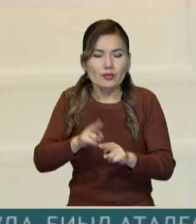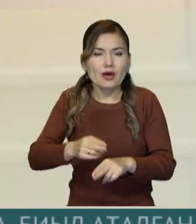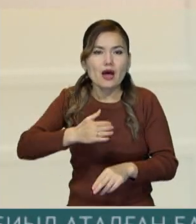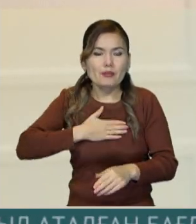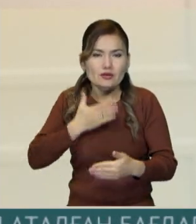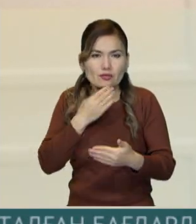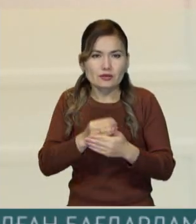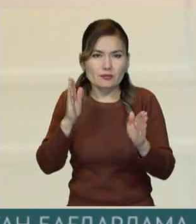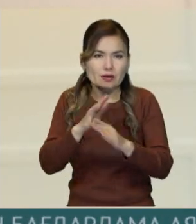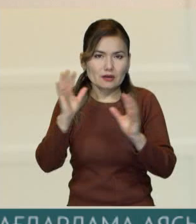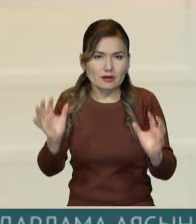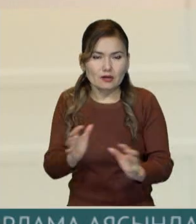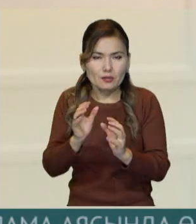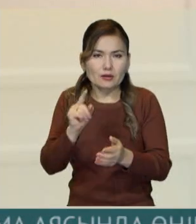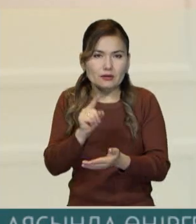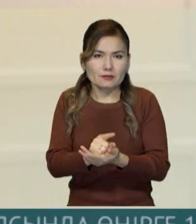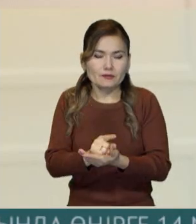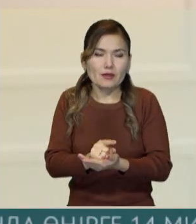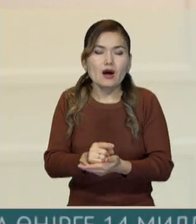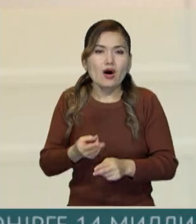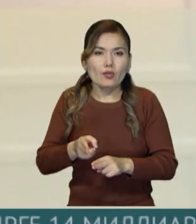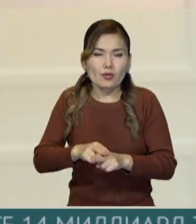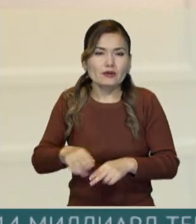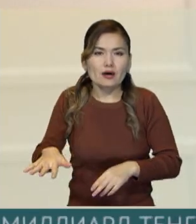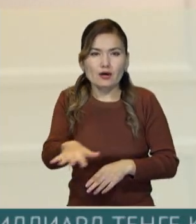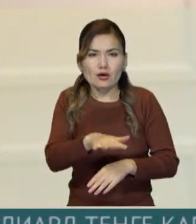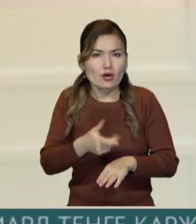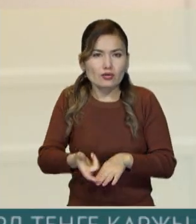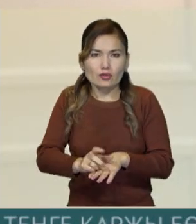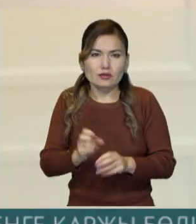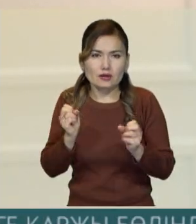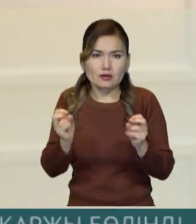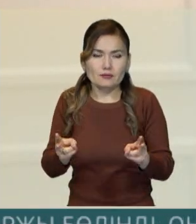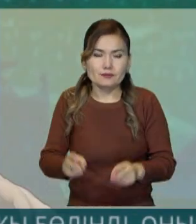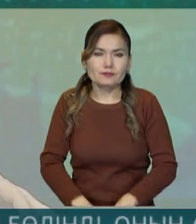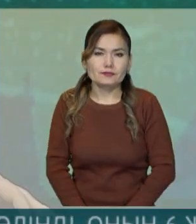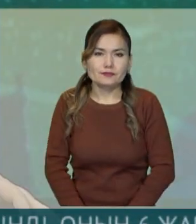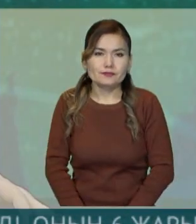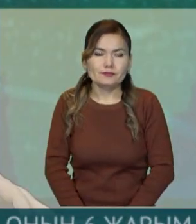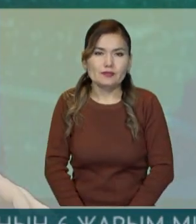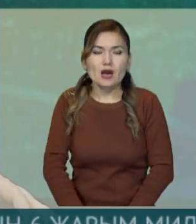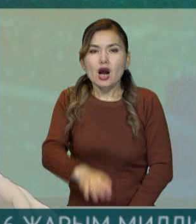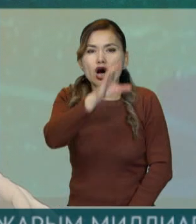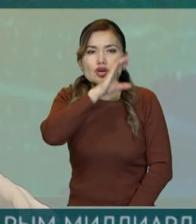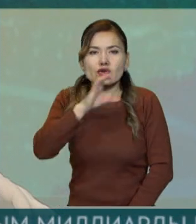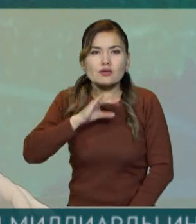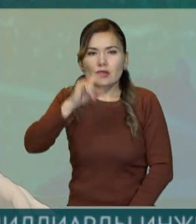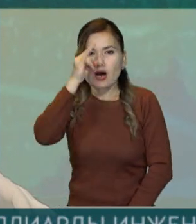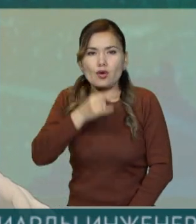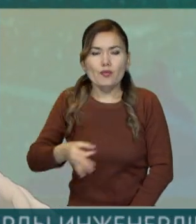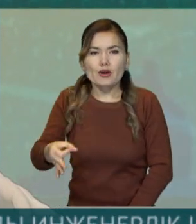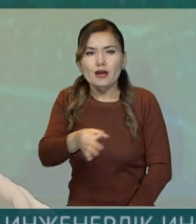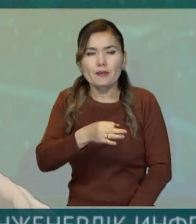қалдықтар қоршаған ортаға таралып кететінін ескеру керек. Бұл айналаға үлкен қауіп төндіруі мүмкін. Солтүстік Қазақстан